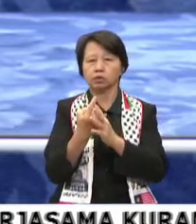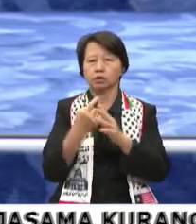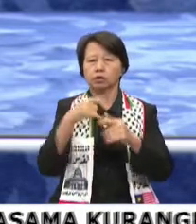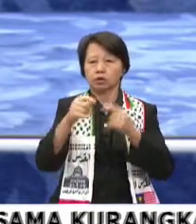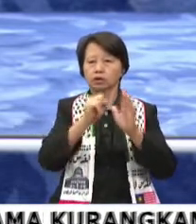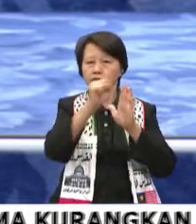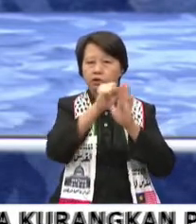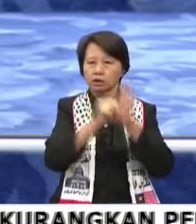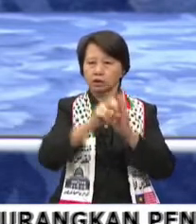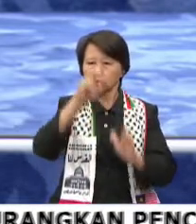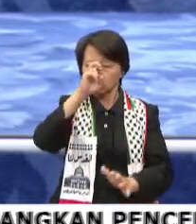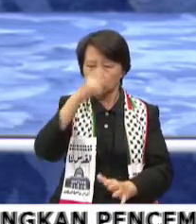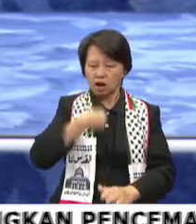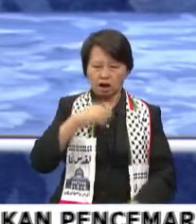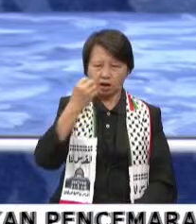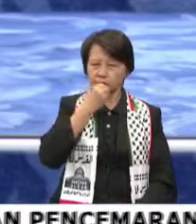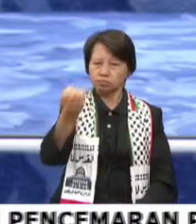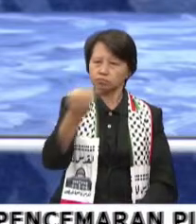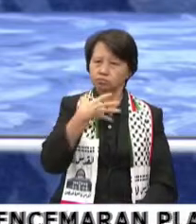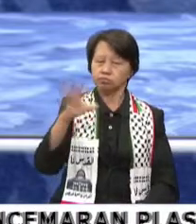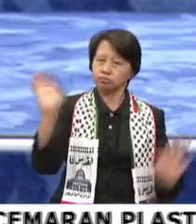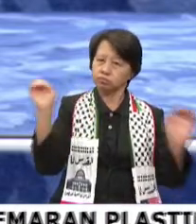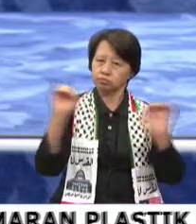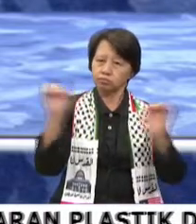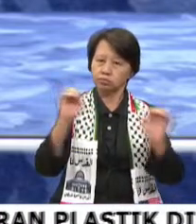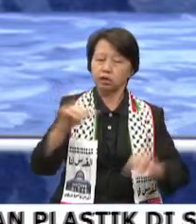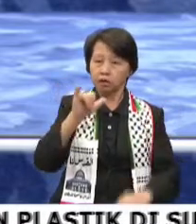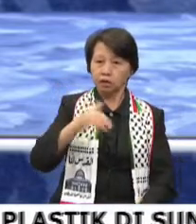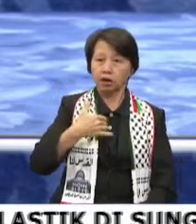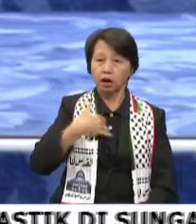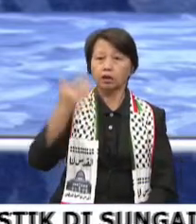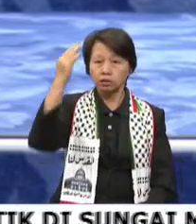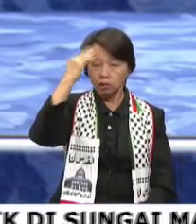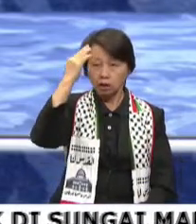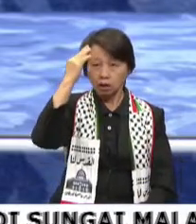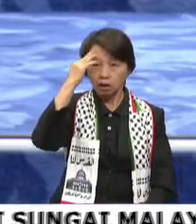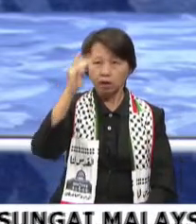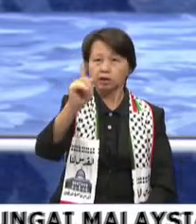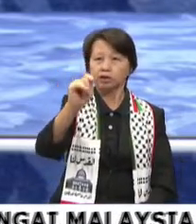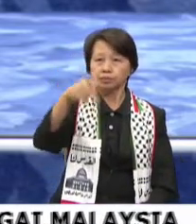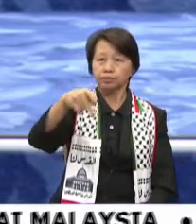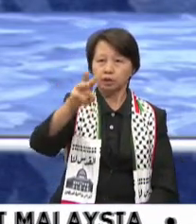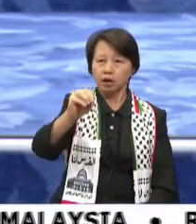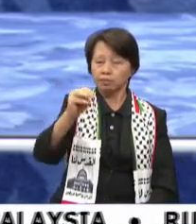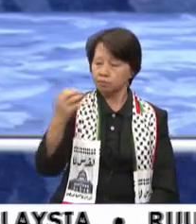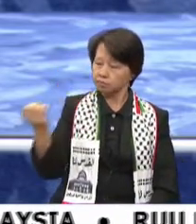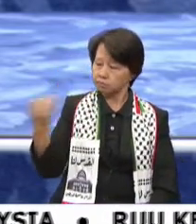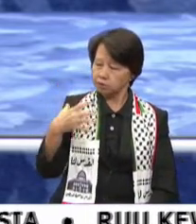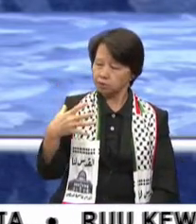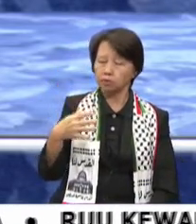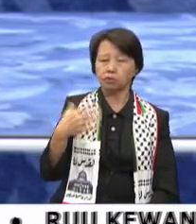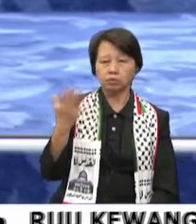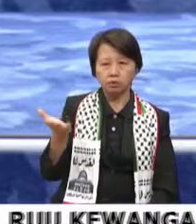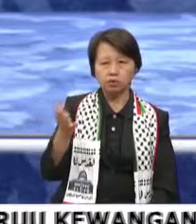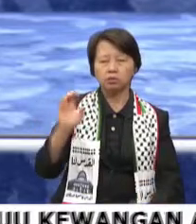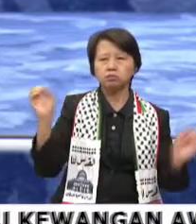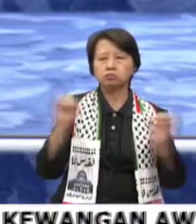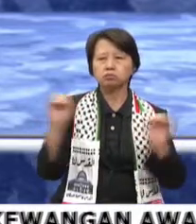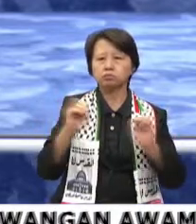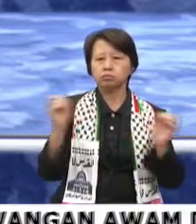syarat ketat Saya tidak dimaklumkan yang saya tahu TPM beritahu dia belum